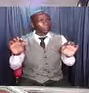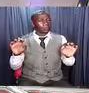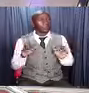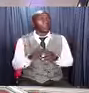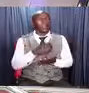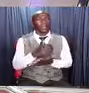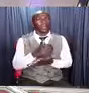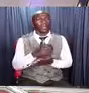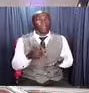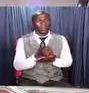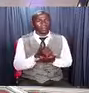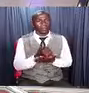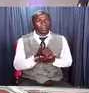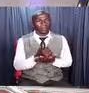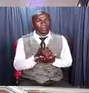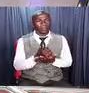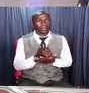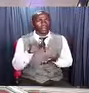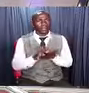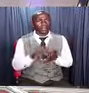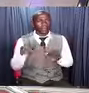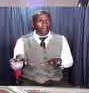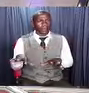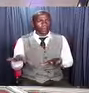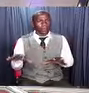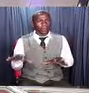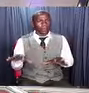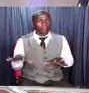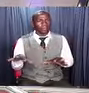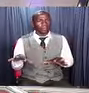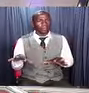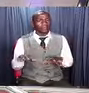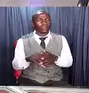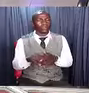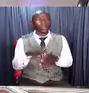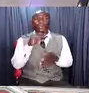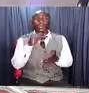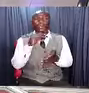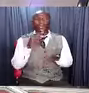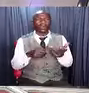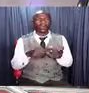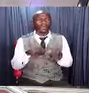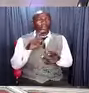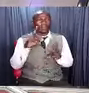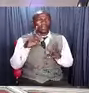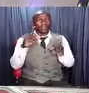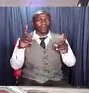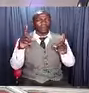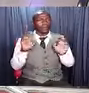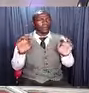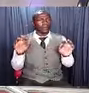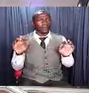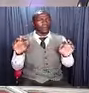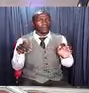wrongly. Amen. Amen. Lenye kuachilia. That pardons. Lisilohesabu mabaya mwingine. That does not